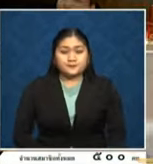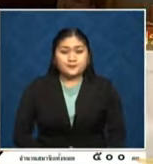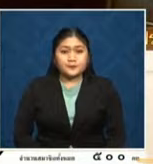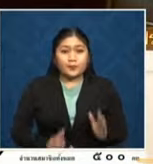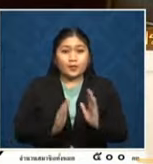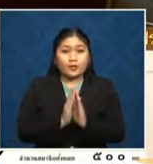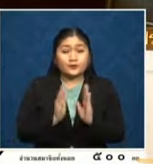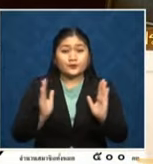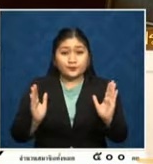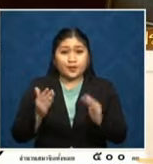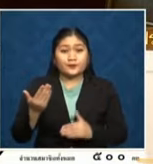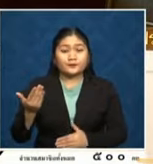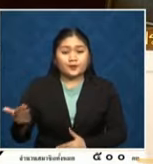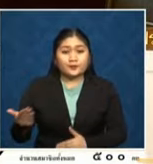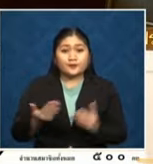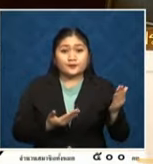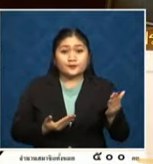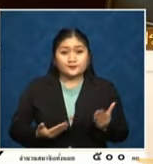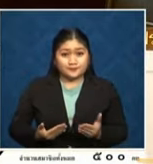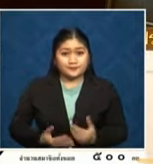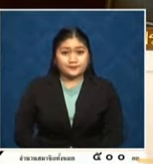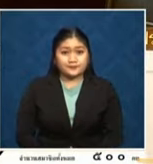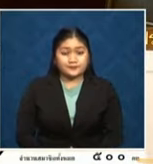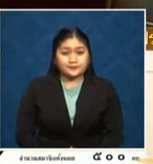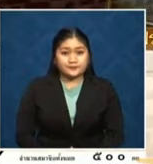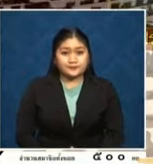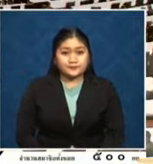ณครับขอเชิญท่านธิติมาฉายแสงครับ